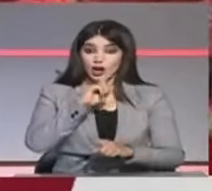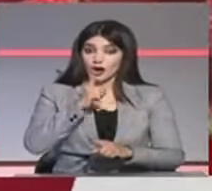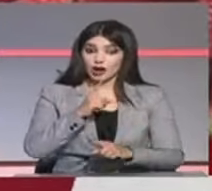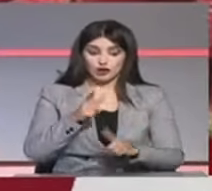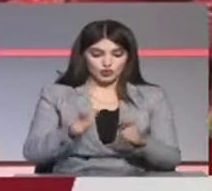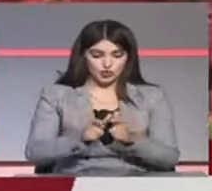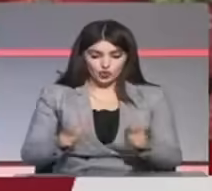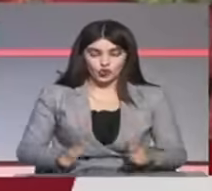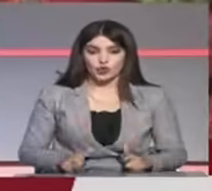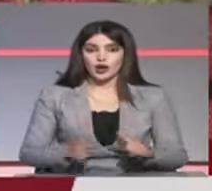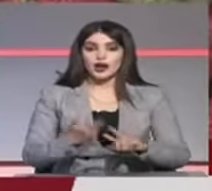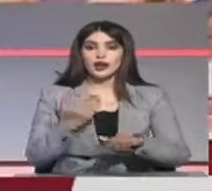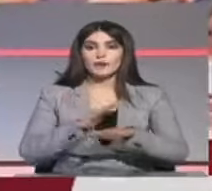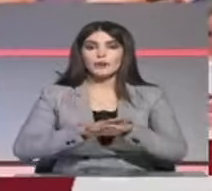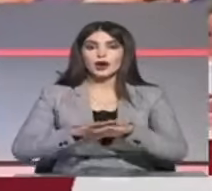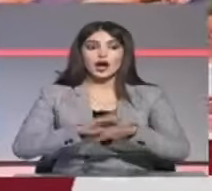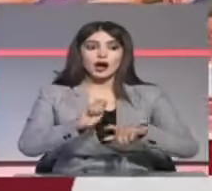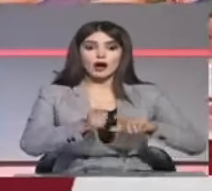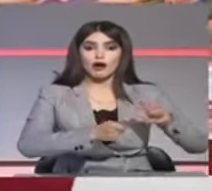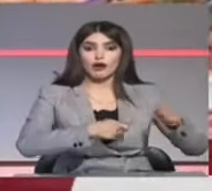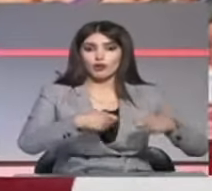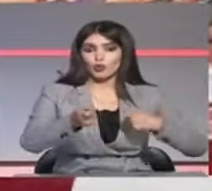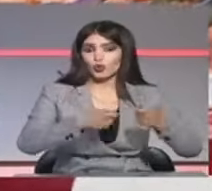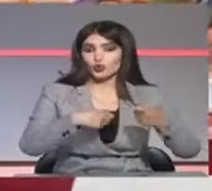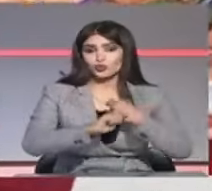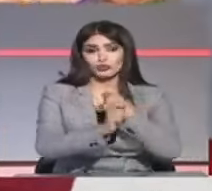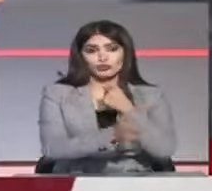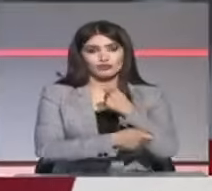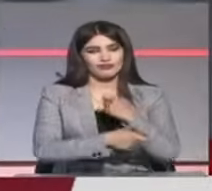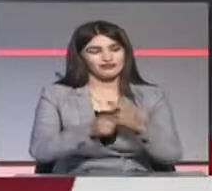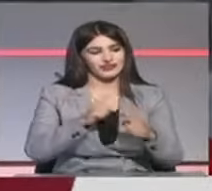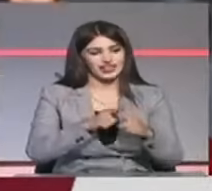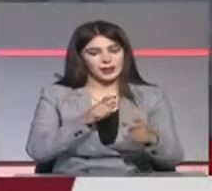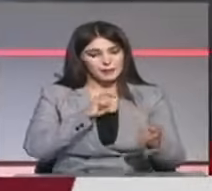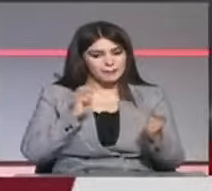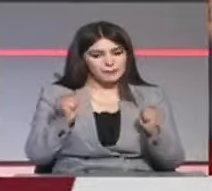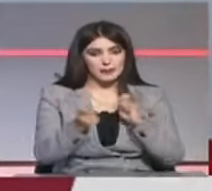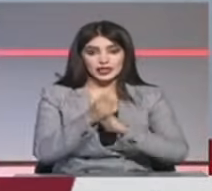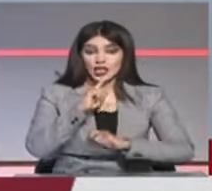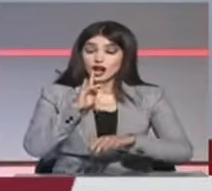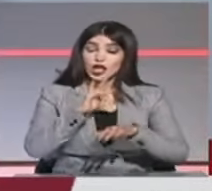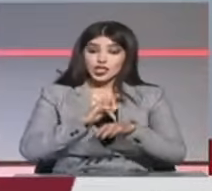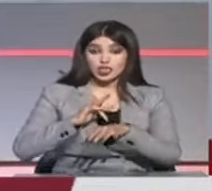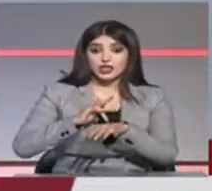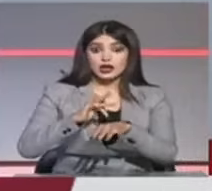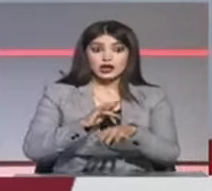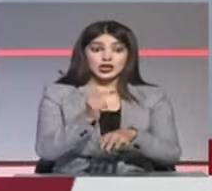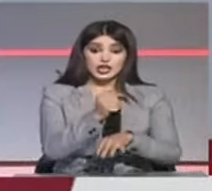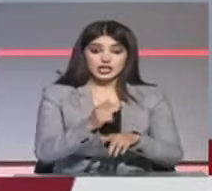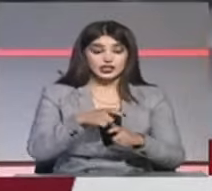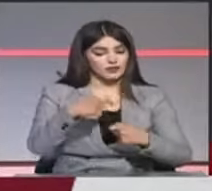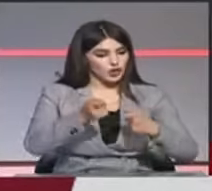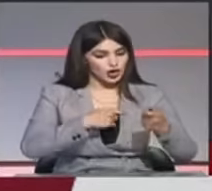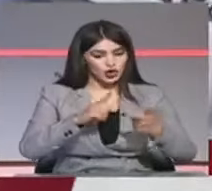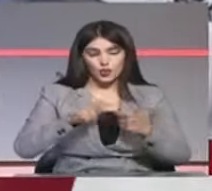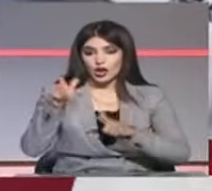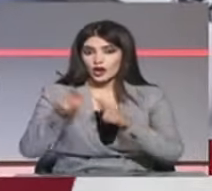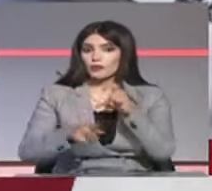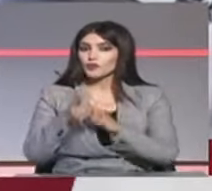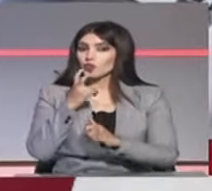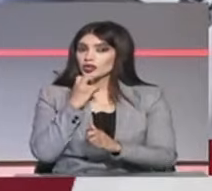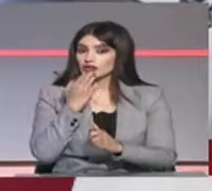الحكوميه المتعلق بغلق الاسواق الاسبوعيه لم له من تداعيات على التجار والمستهلك